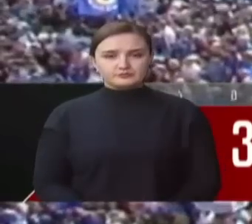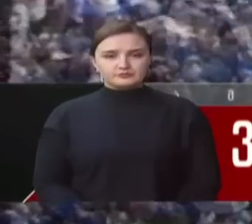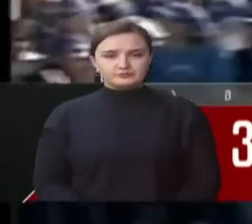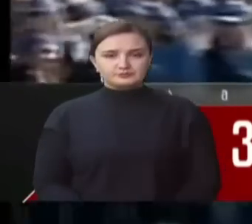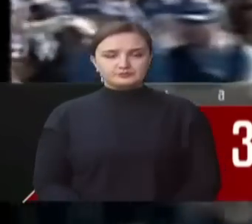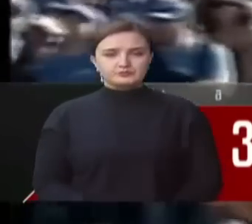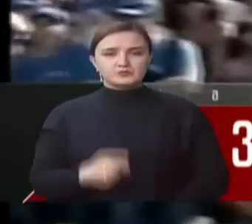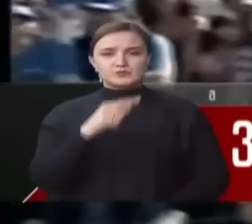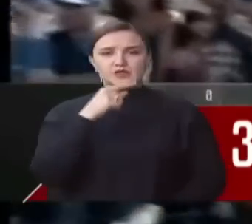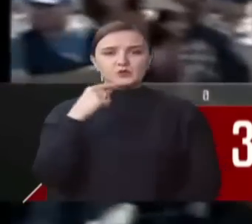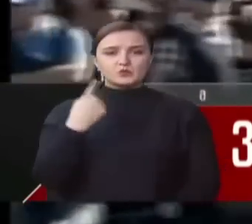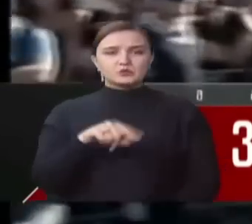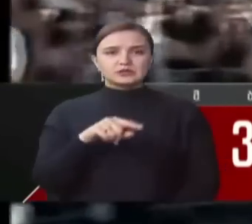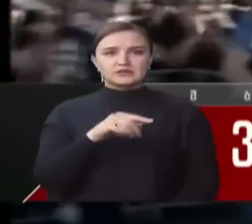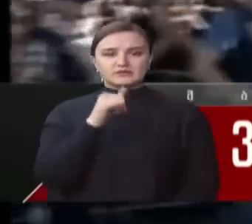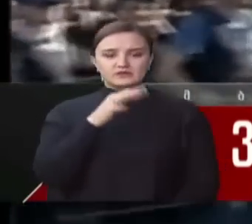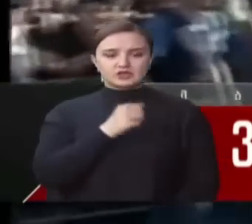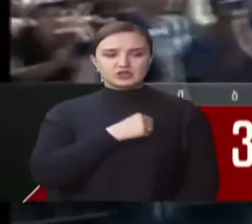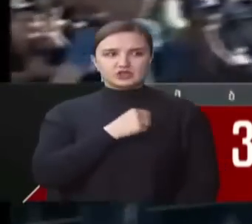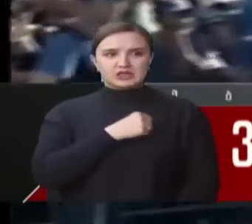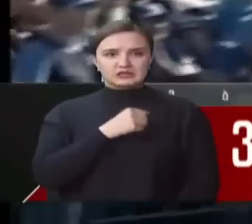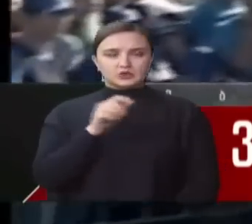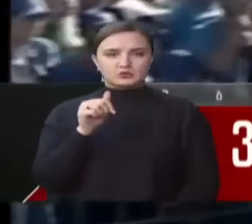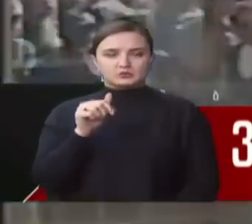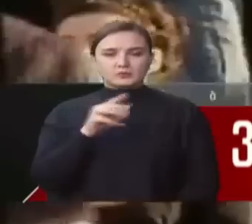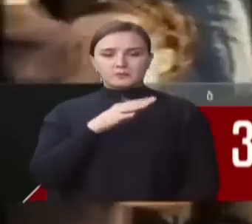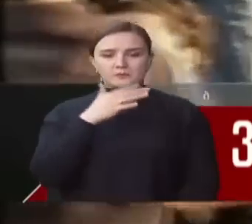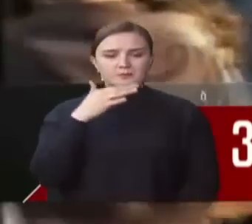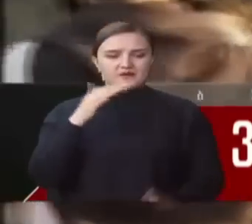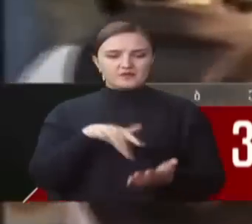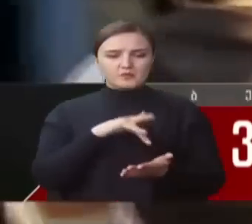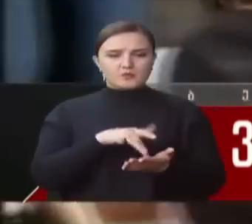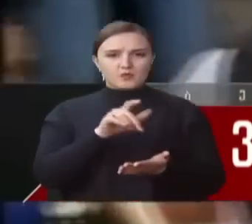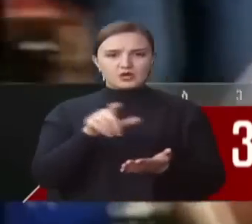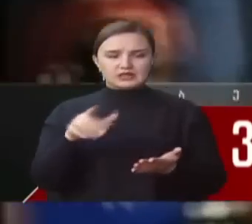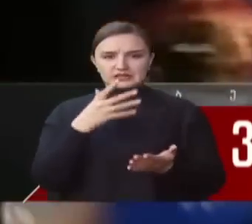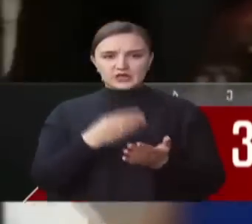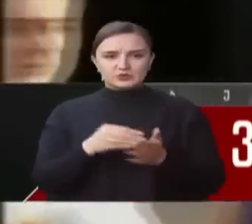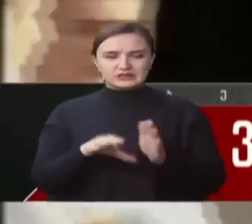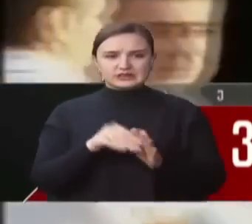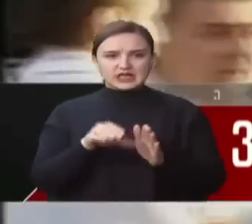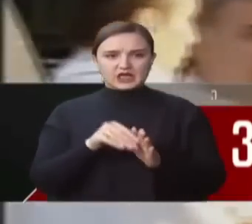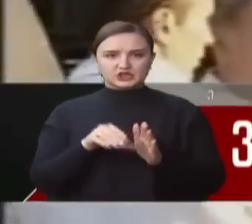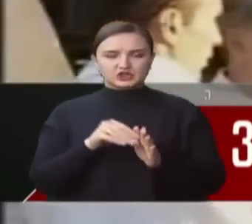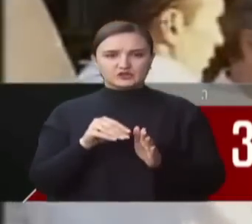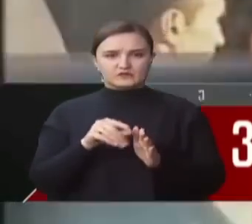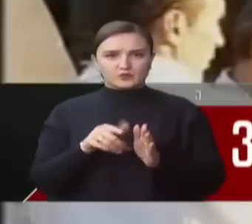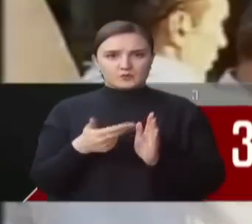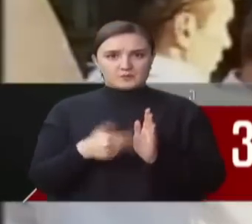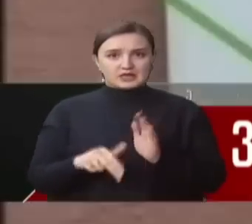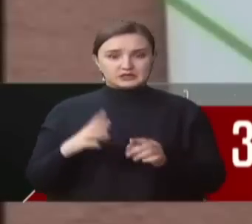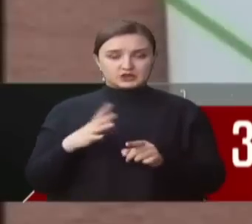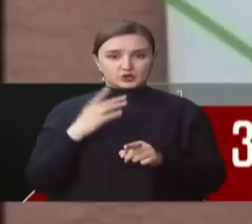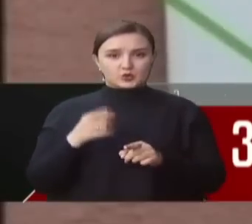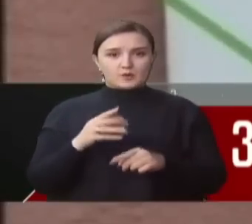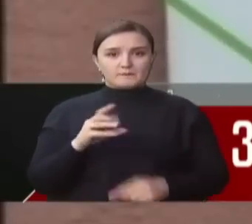თუნდაც ირიბად რუსეთის უიარაღო ჯარისკაცად გამოაცხადო მილიონობით თანამოქალაქე საკუთარი საარჩევნო მარცხის გასამართლებლად. Მარცხის